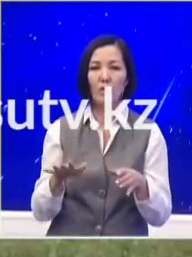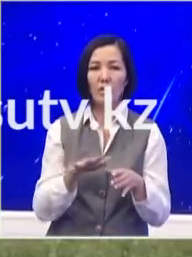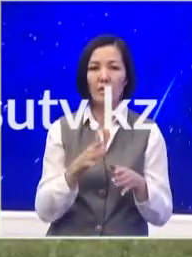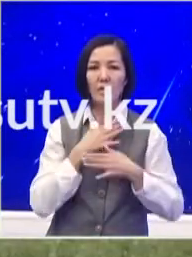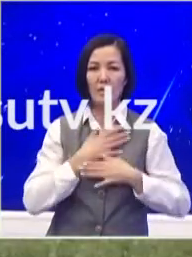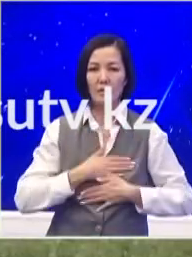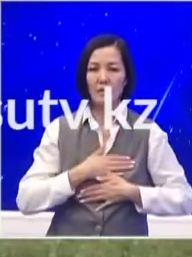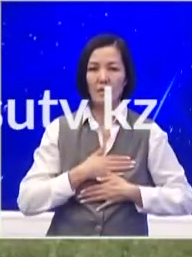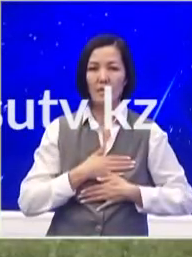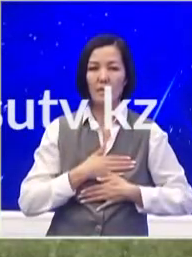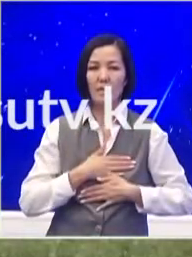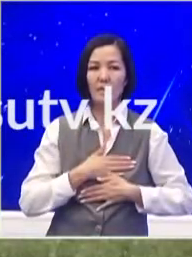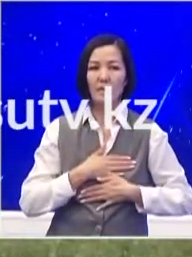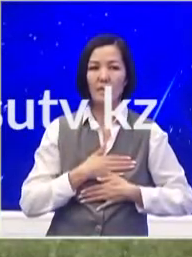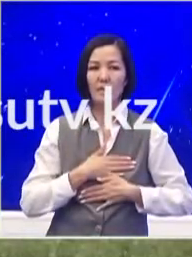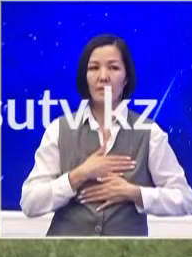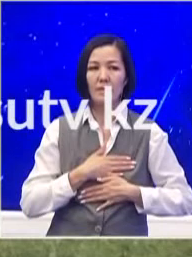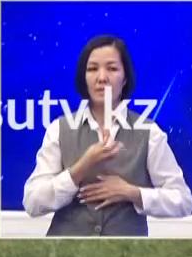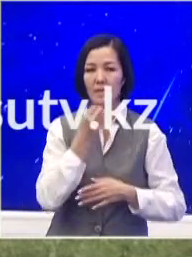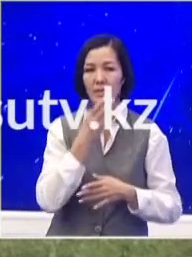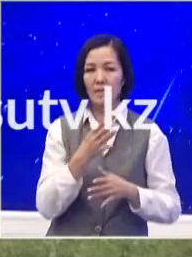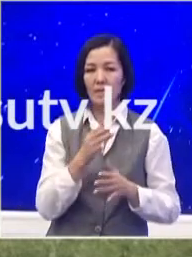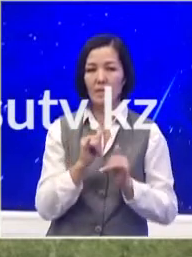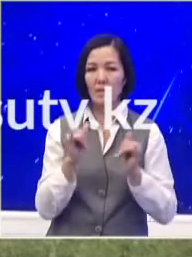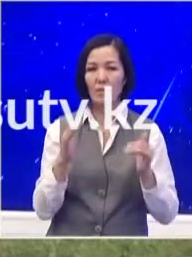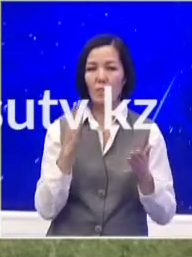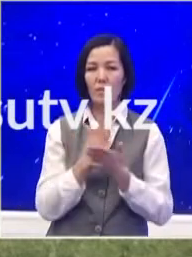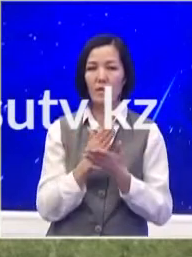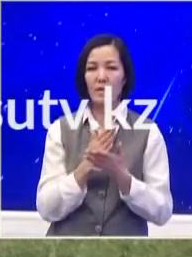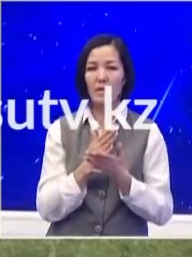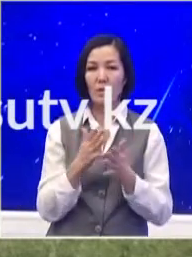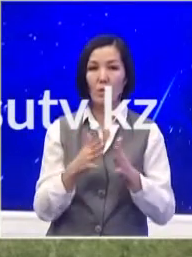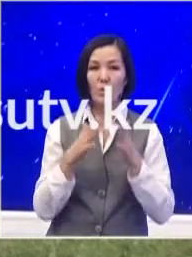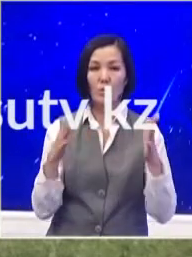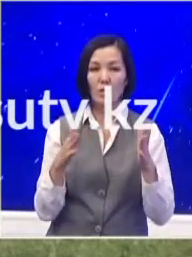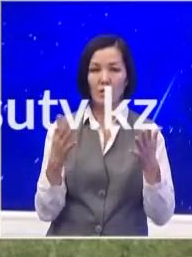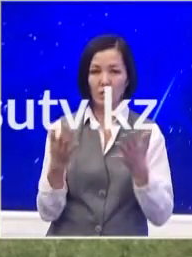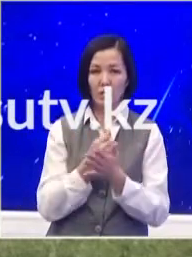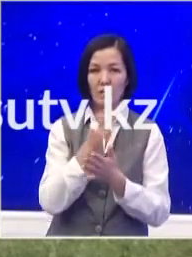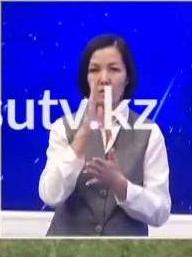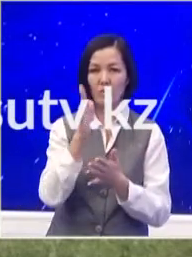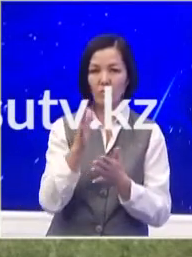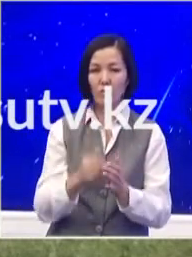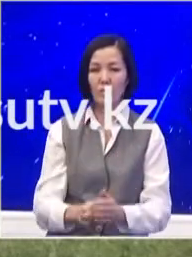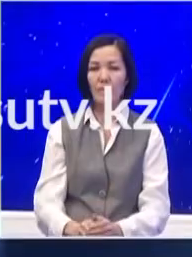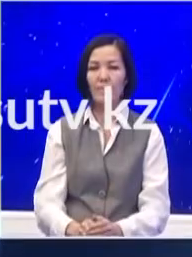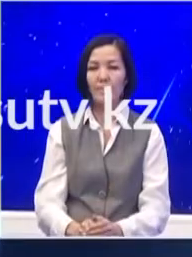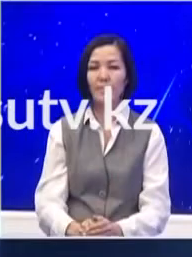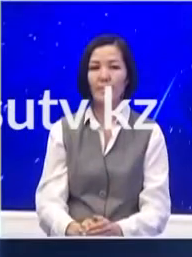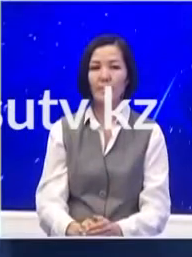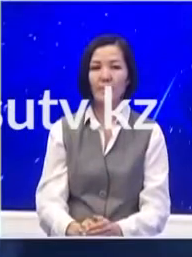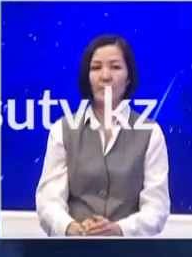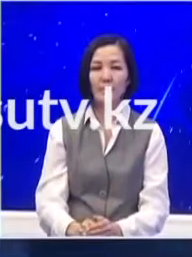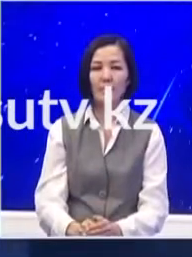деп айтуға болады, Құдайға шүкір, мұны жақсы келе жатыр. Бұйырса үлкен деңгейде жетеміз 1-2 жылда деген үмітіміз бар.